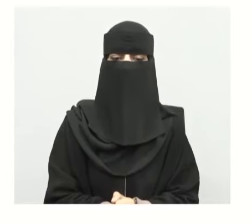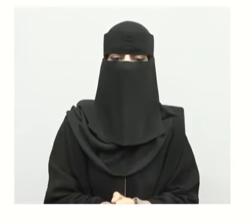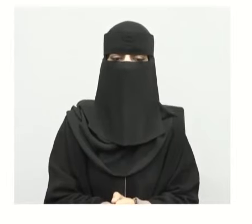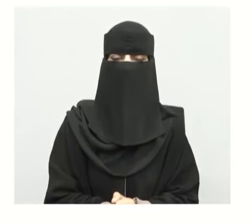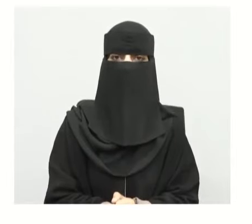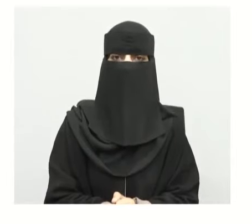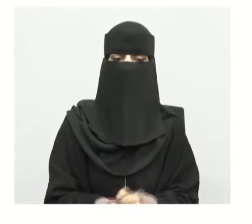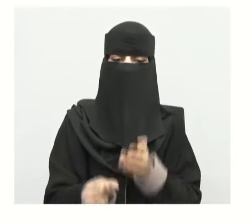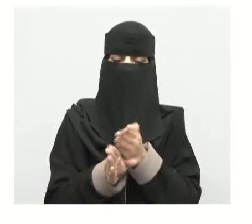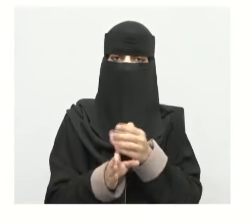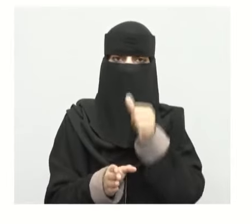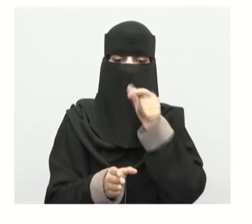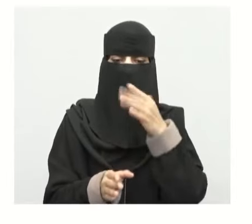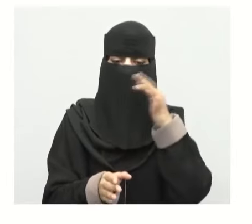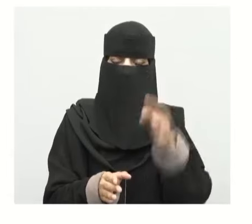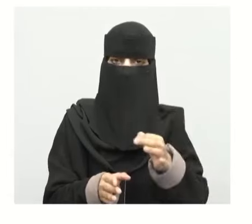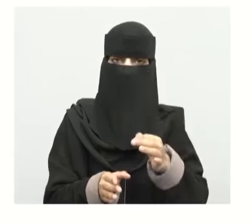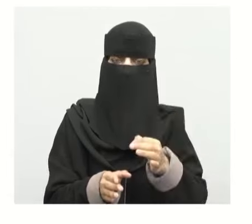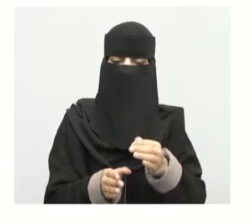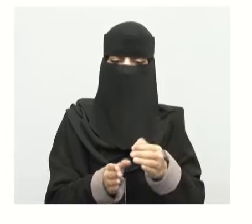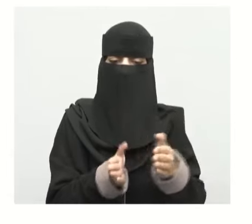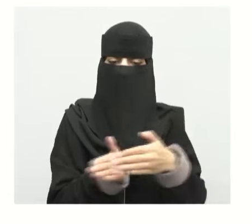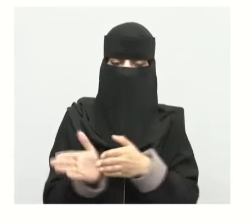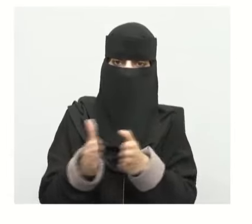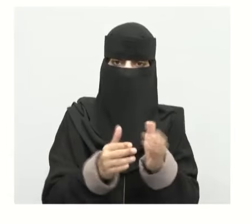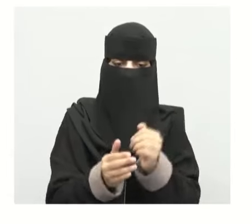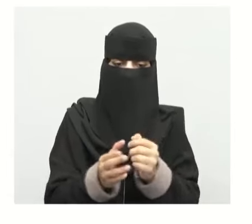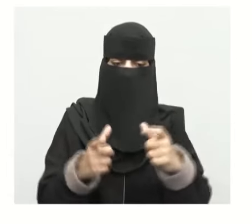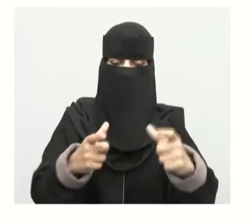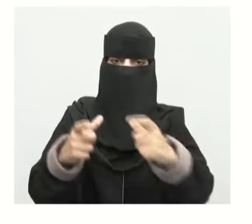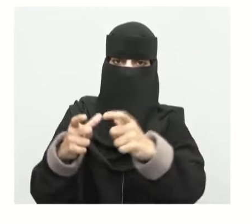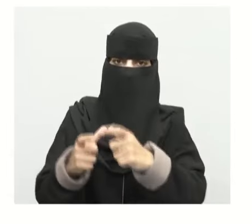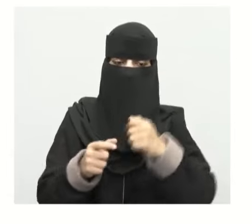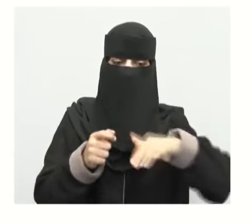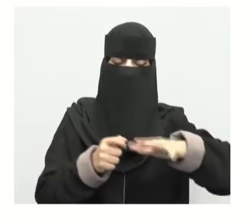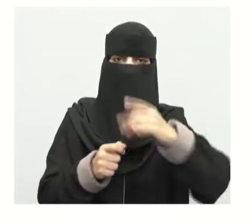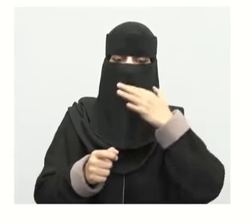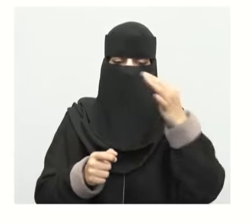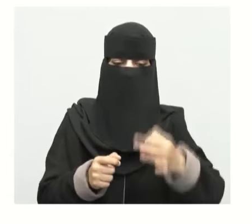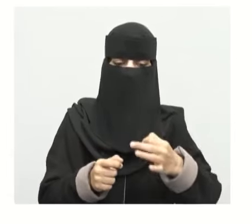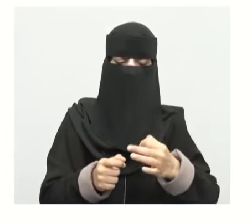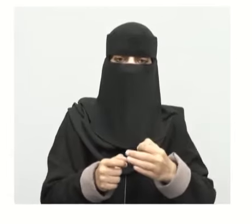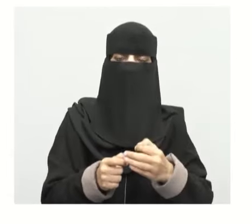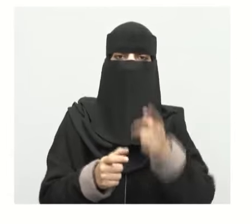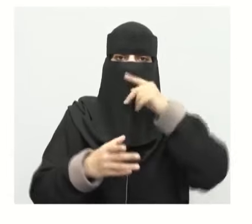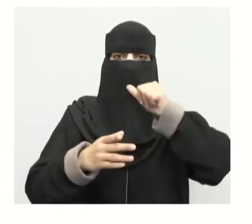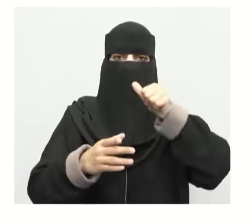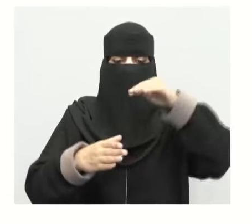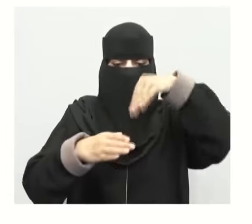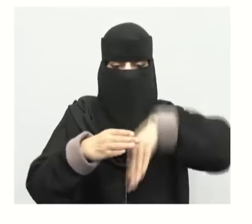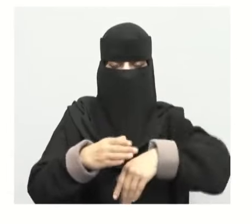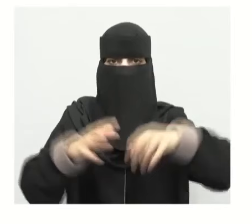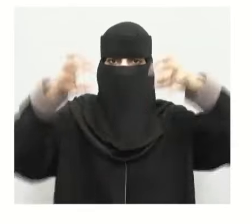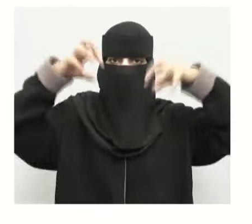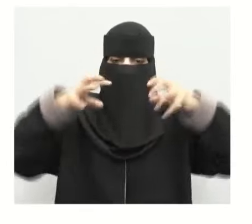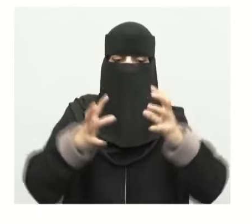العذبه مصادر المياه العذبه الانهار والينابيع والبحيرات العذبه والمياه الجوفيه والامطار